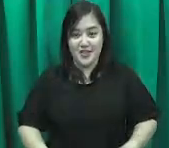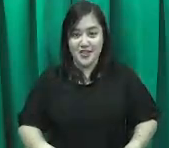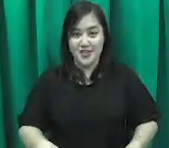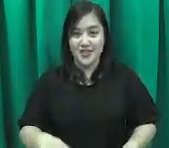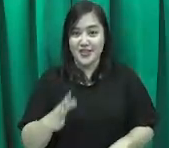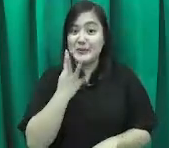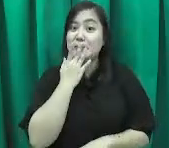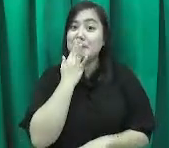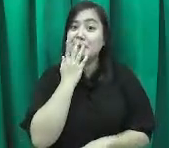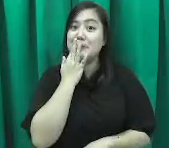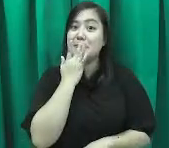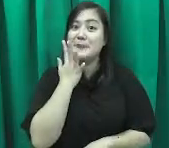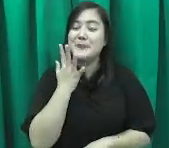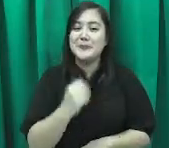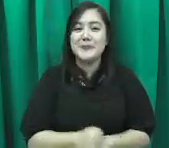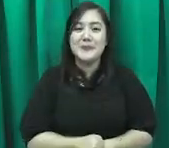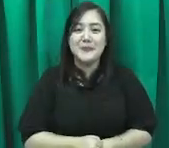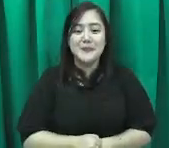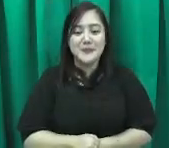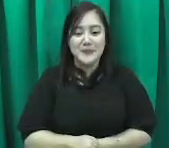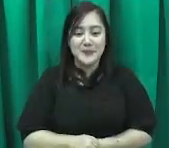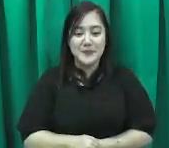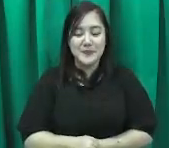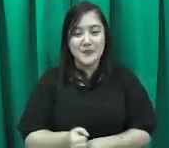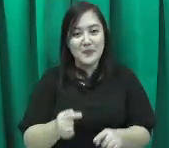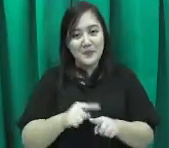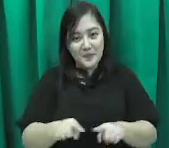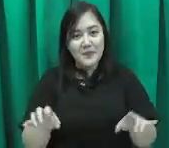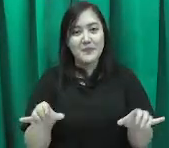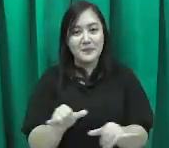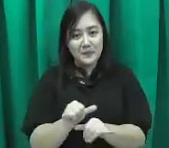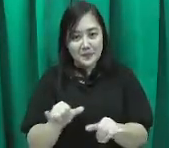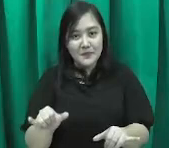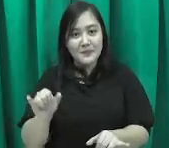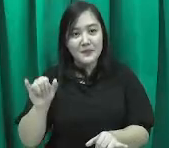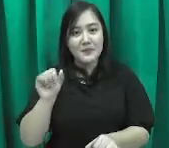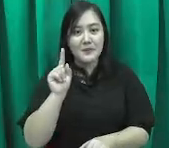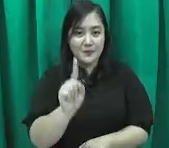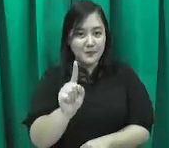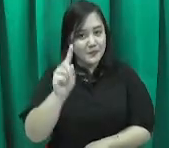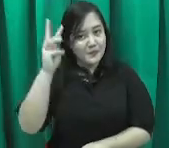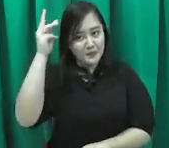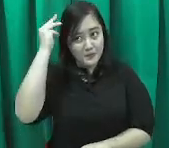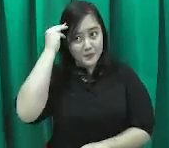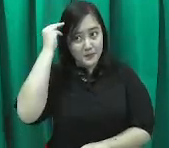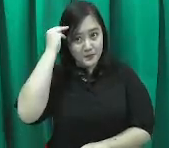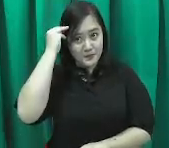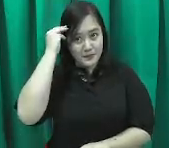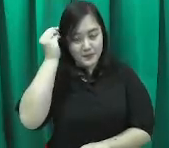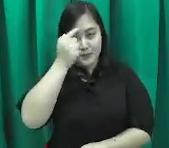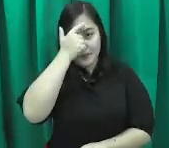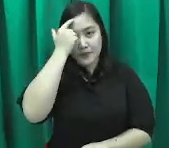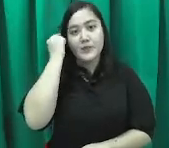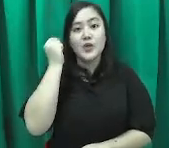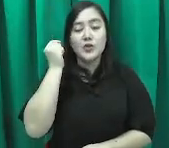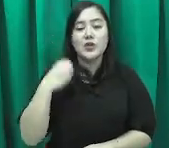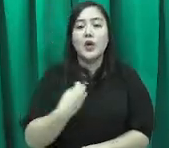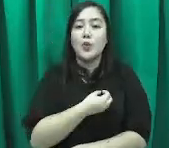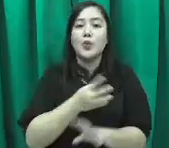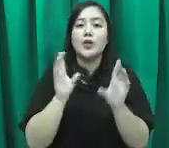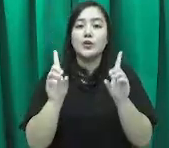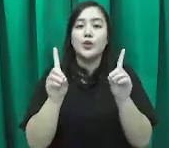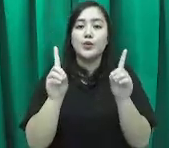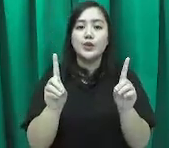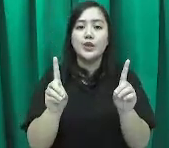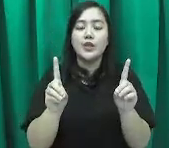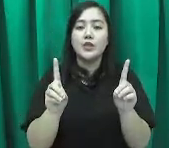hindi lang isang kulay. Isang kulay. Kundi yung iisang kaisipan. Makulay. Kasi yung doktrina natin sa church natin, yun yung ipinapasok natin